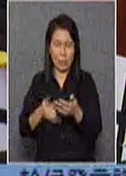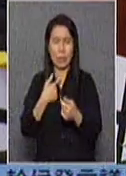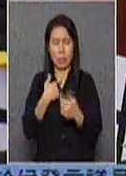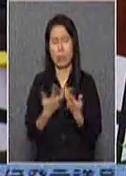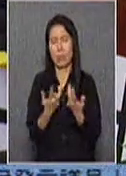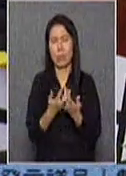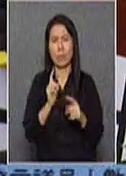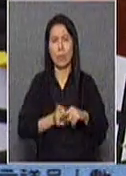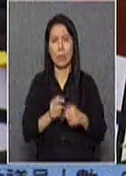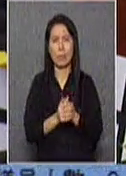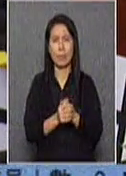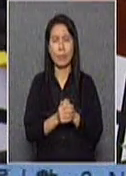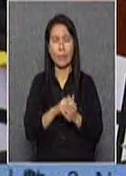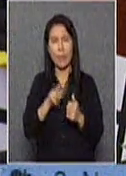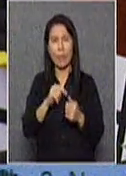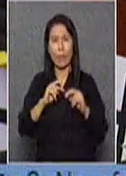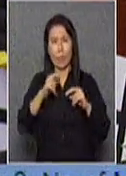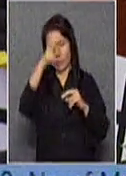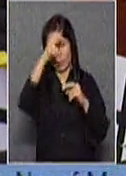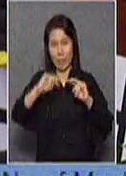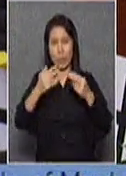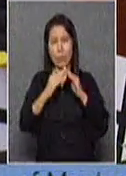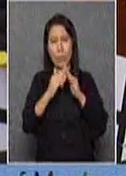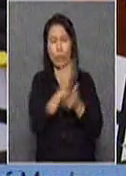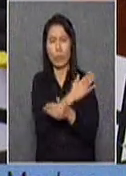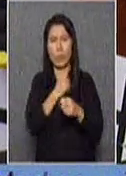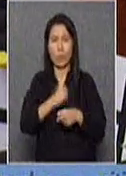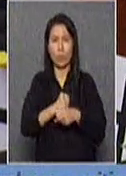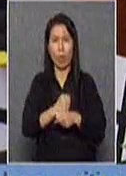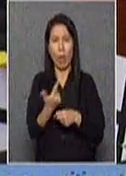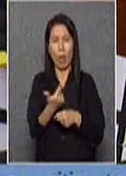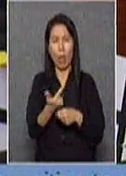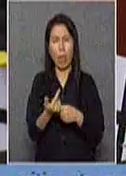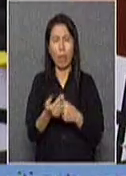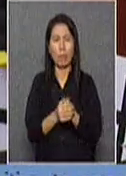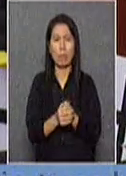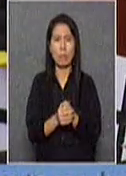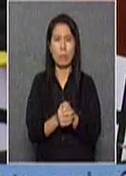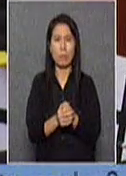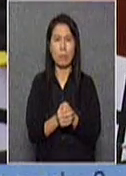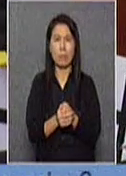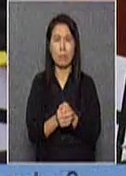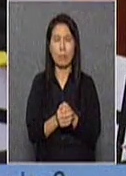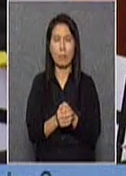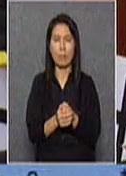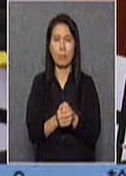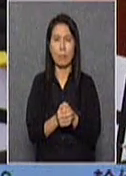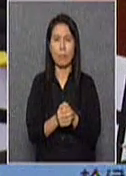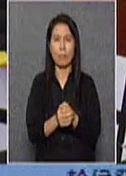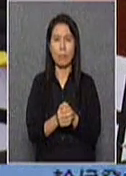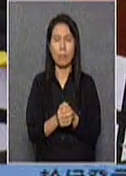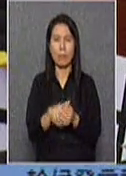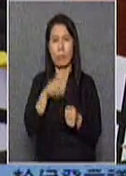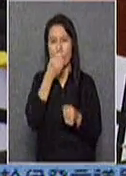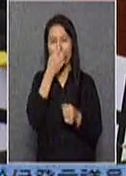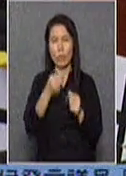的。那你看回發展局負責的工作之多呢，是即是和、香港市民